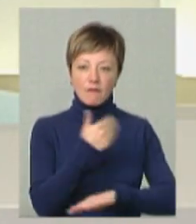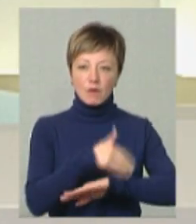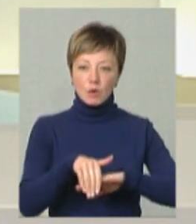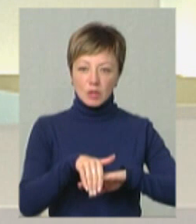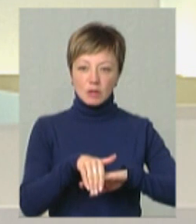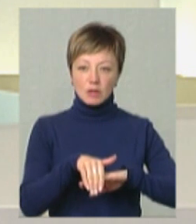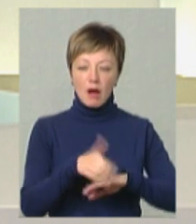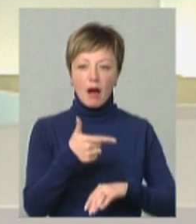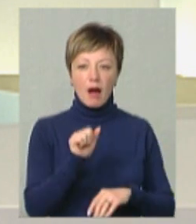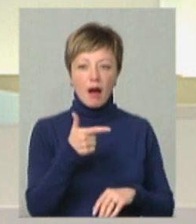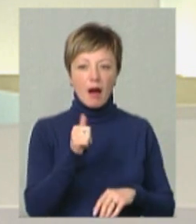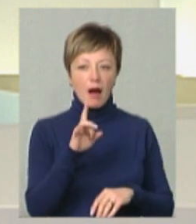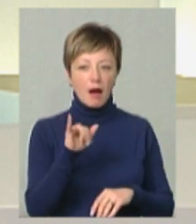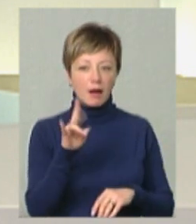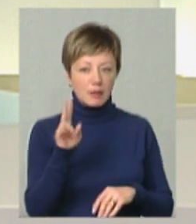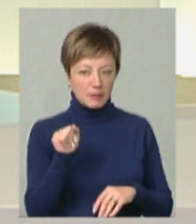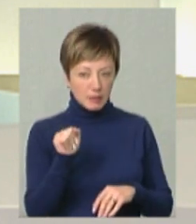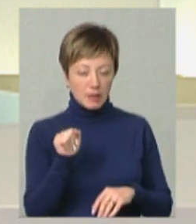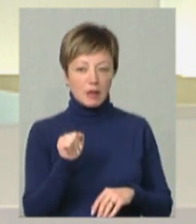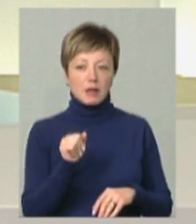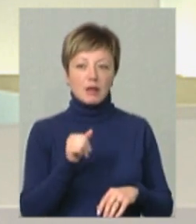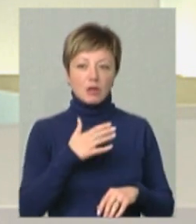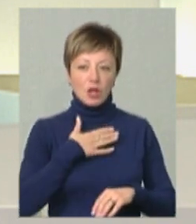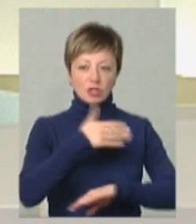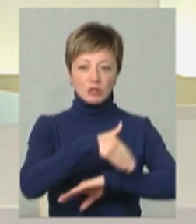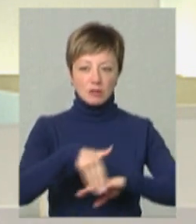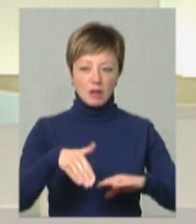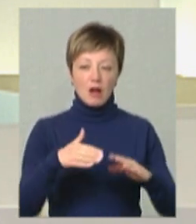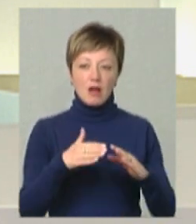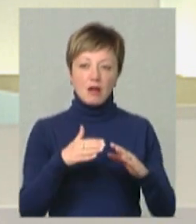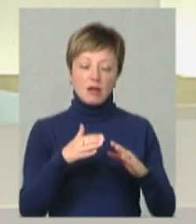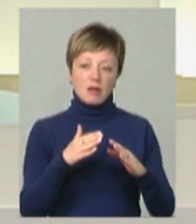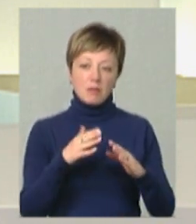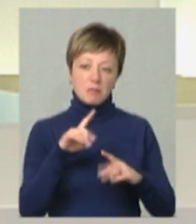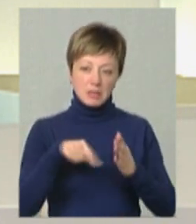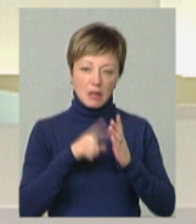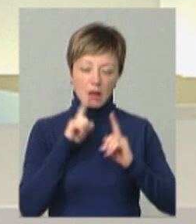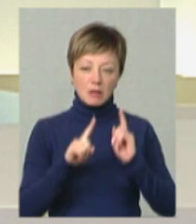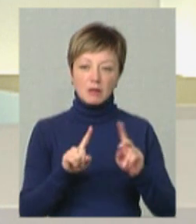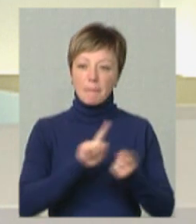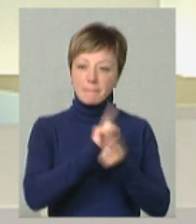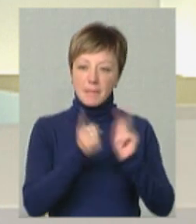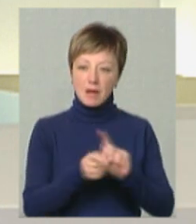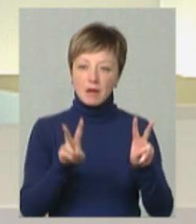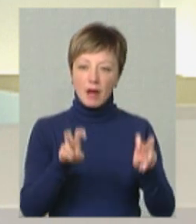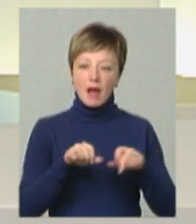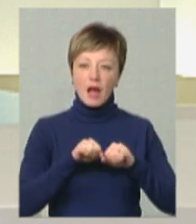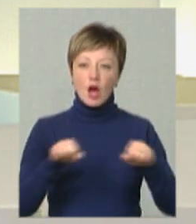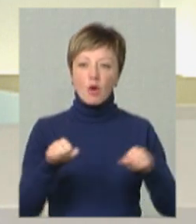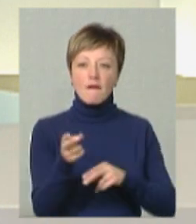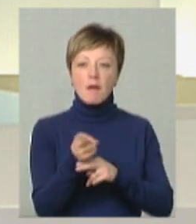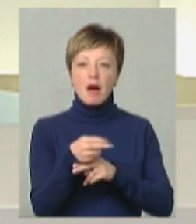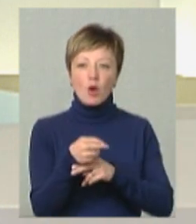вулицю Гагаріна, на якій знаходиться приміщення міської ради, він вважає за потрібне перейменувати у вулицю Героїв